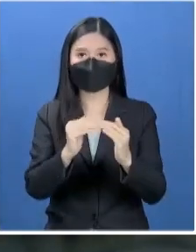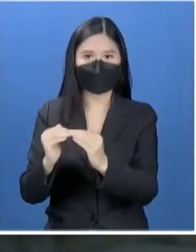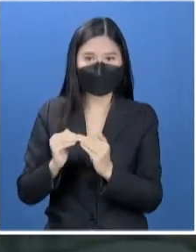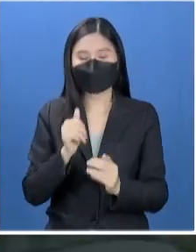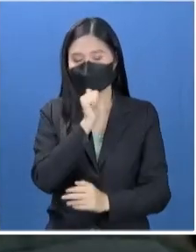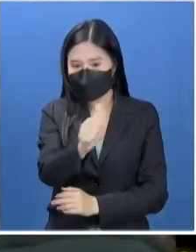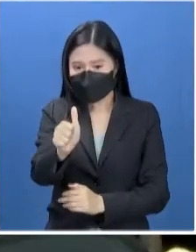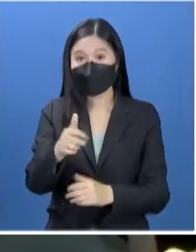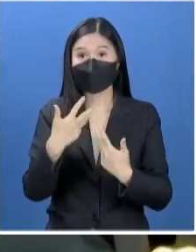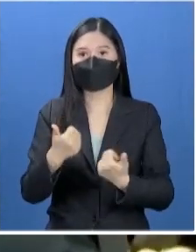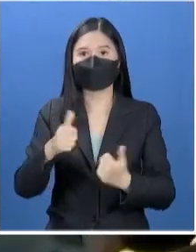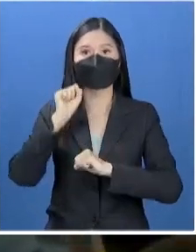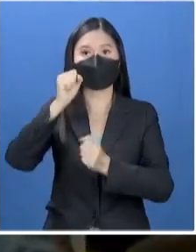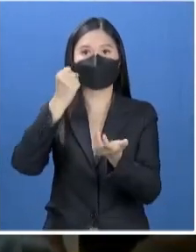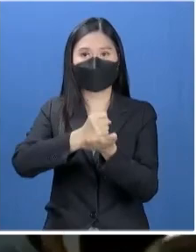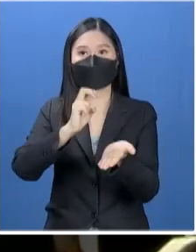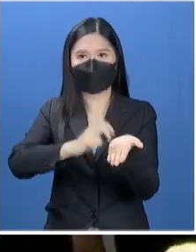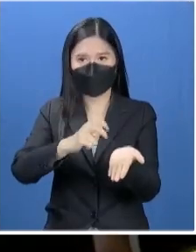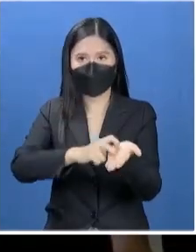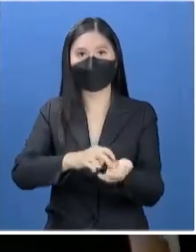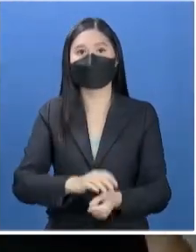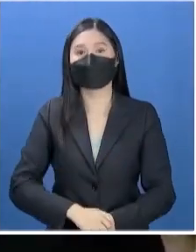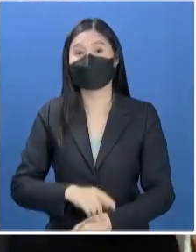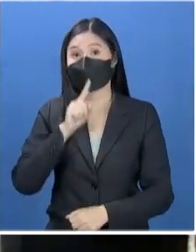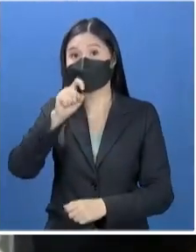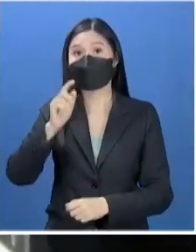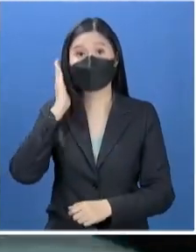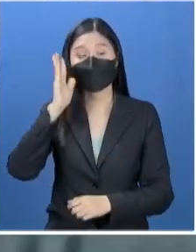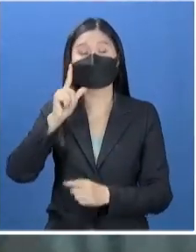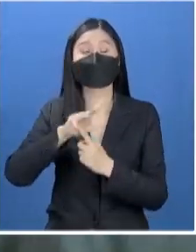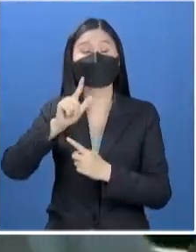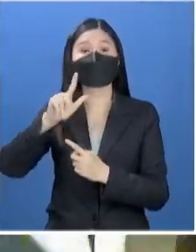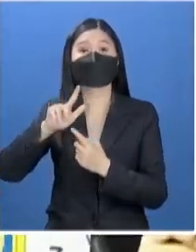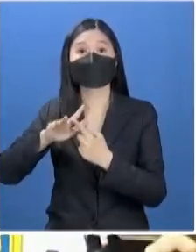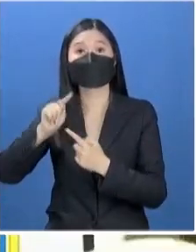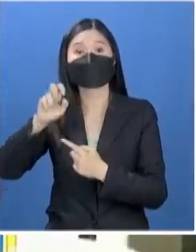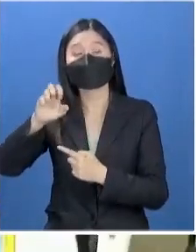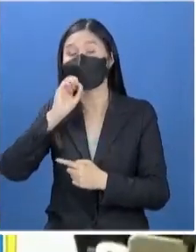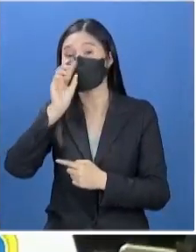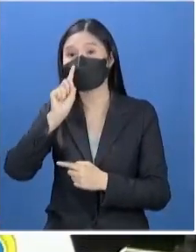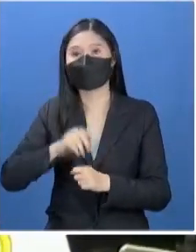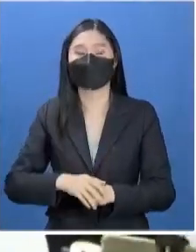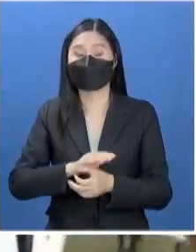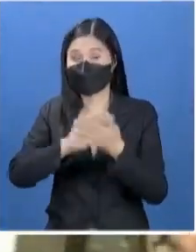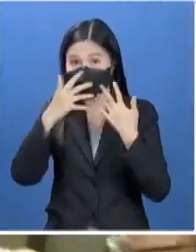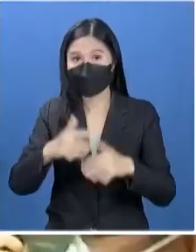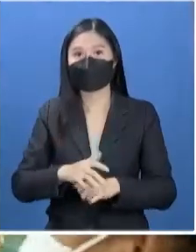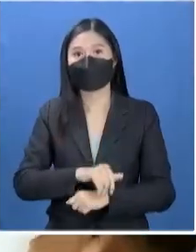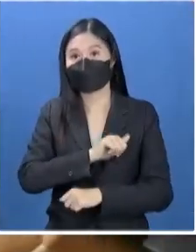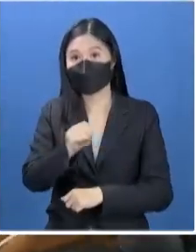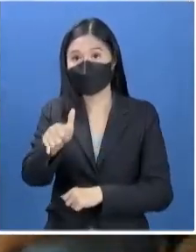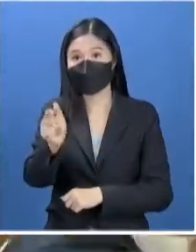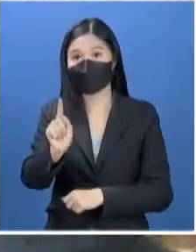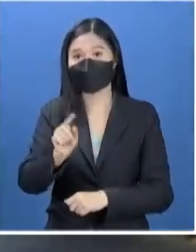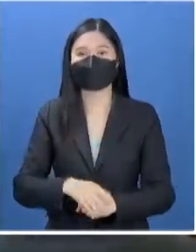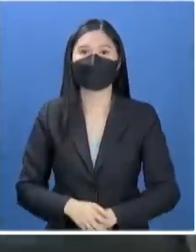มเพราะฉะนั้นประกาศรับรองแล้วถามว่าท่านชัชชาติว่ายังไงบ้างคือท่านชัชชาติบอกว่าเสร็จปั๊บเนี่ยนะจะเดินทางไ